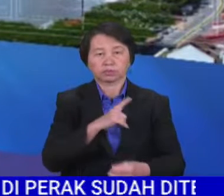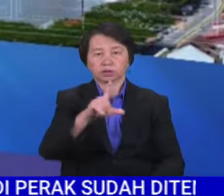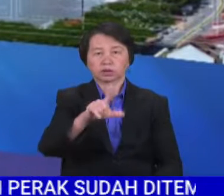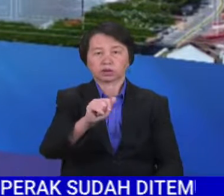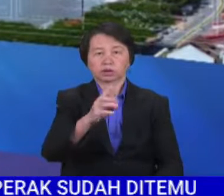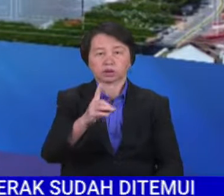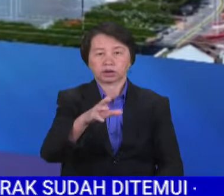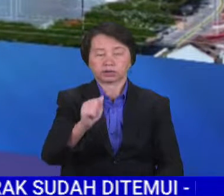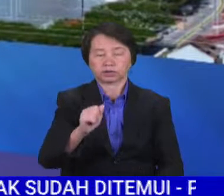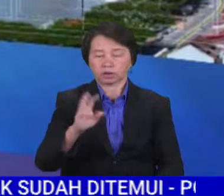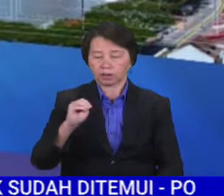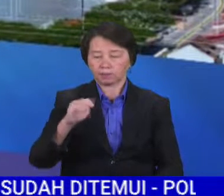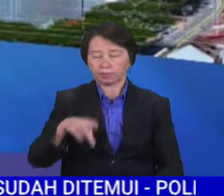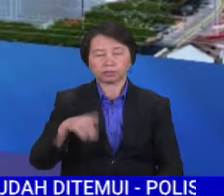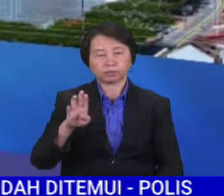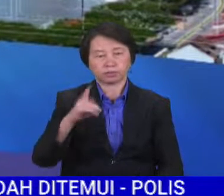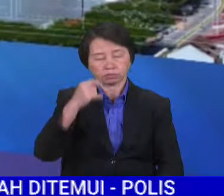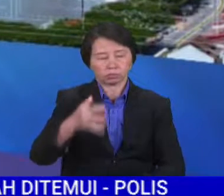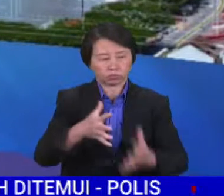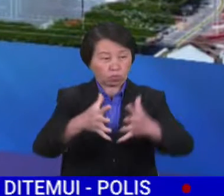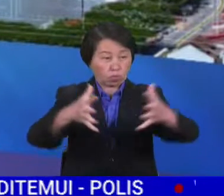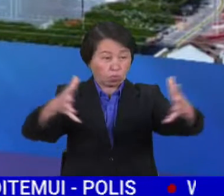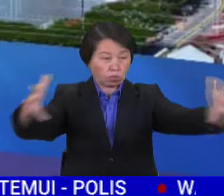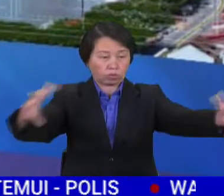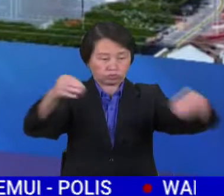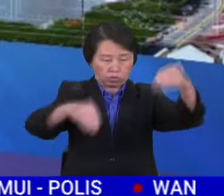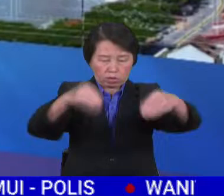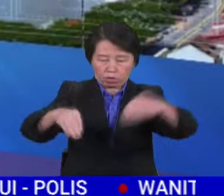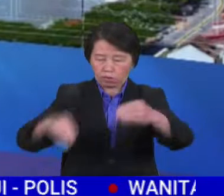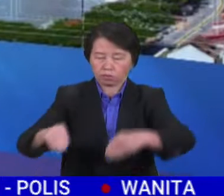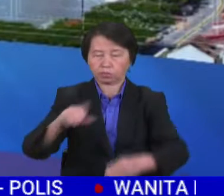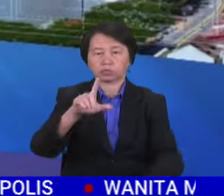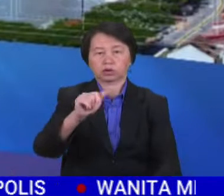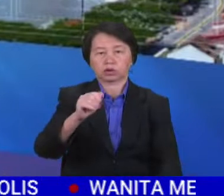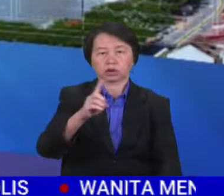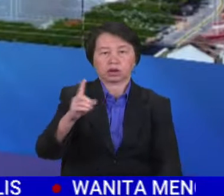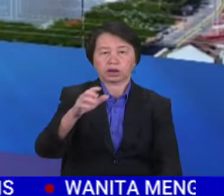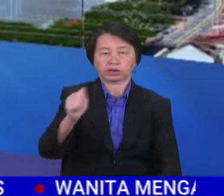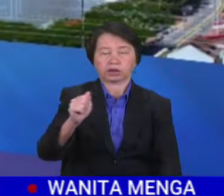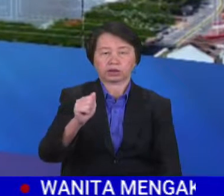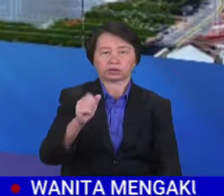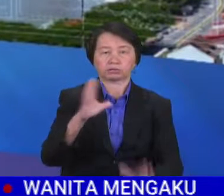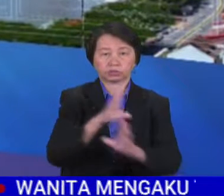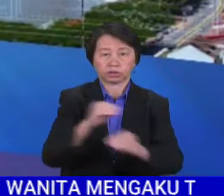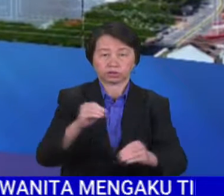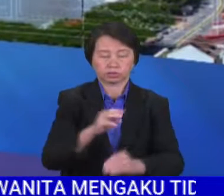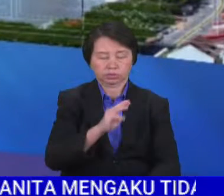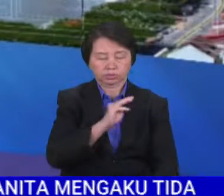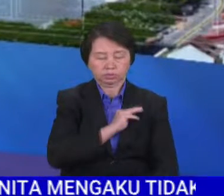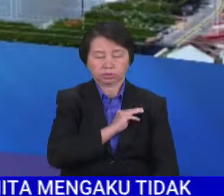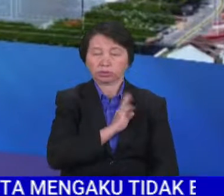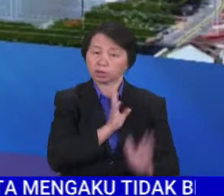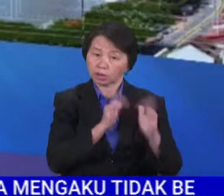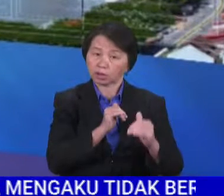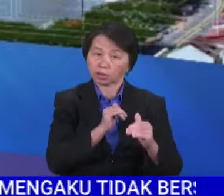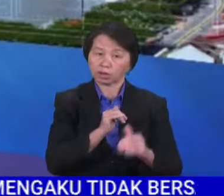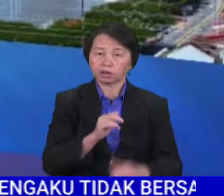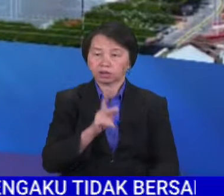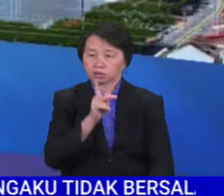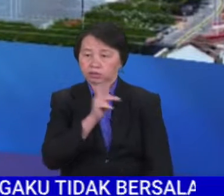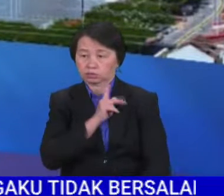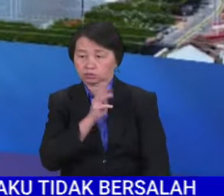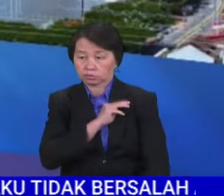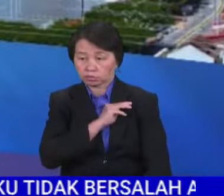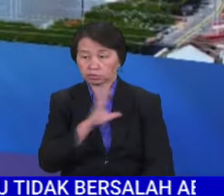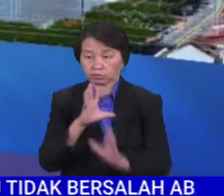lada Malaysia MPB untuk memperluas kawasan penanaman lada bisnis Rawa menterinya data zuraidah Kamaruddin berharap remix Rawa